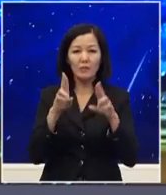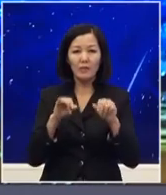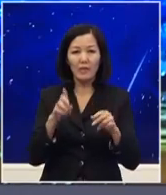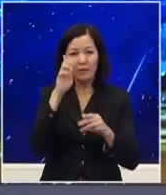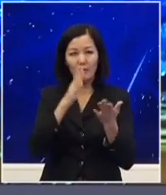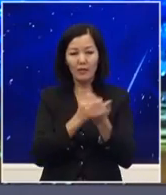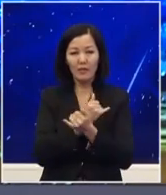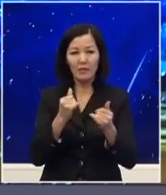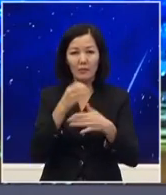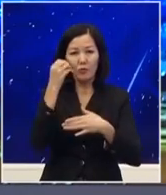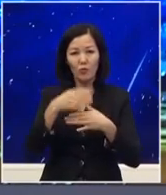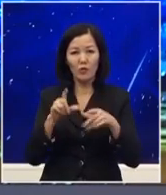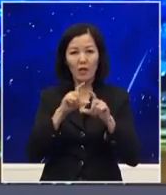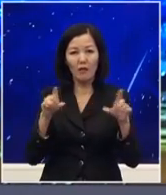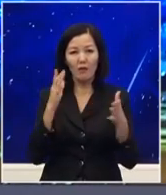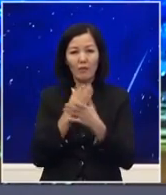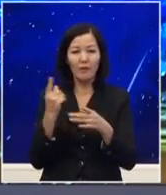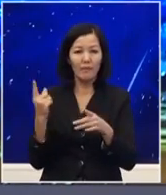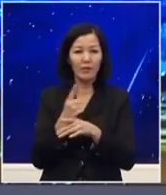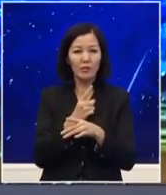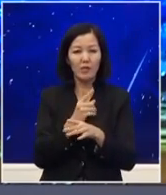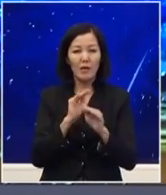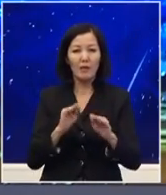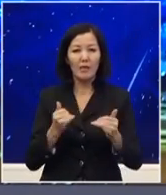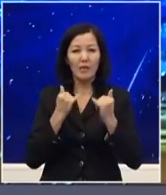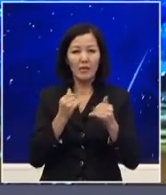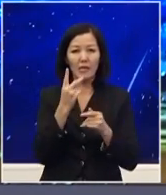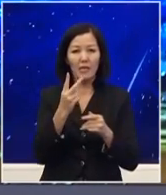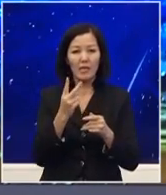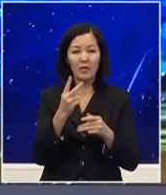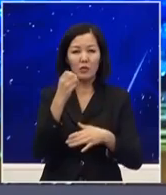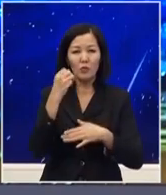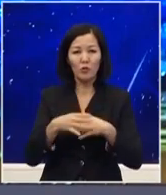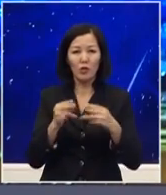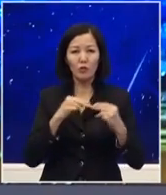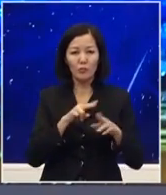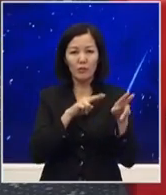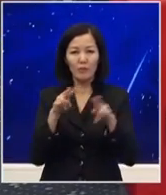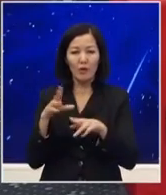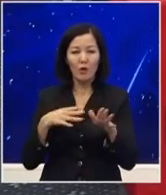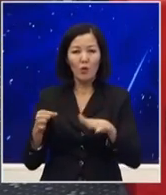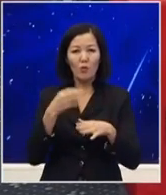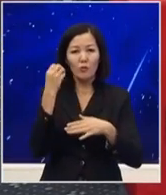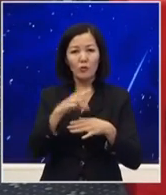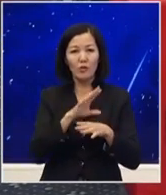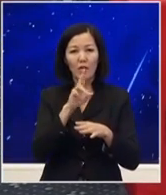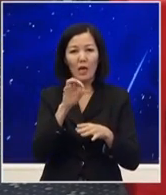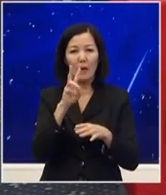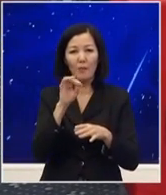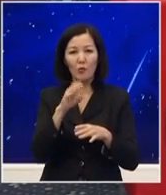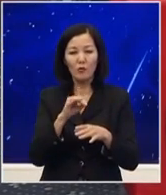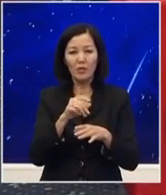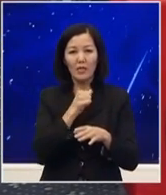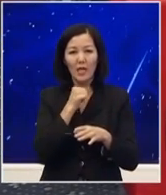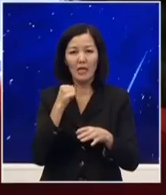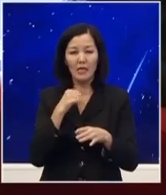мемлекеттік қызмет көрсету орталығы бар. Алғашқы ретте балаларға арналған 2 орталық жұмысы бақыланды. Бұл облыс орталығындағы